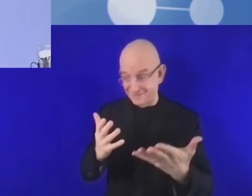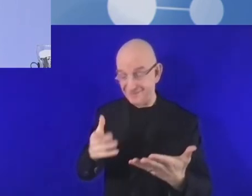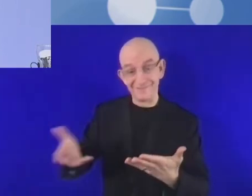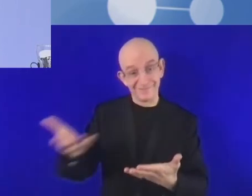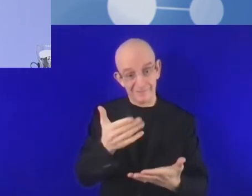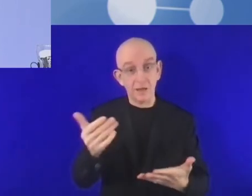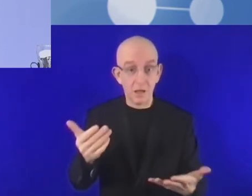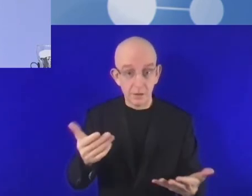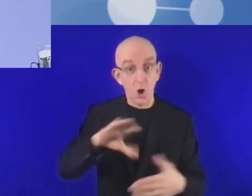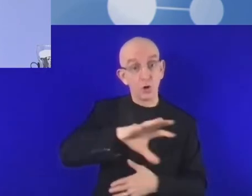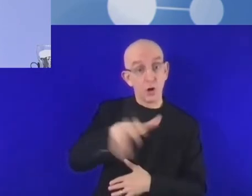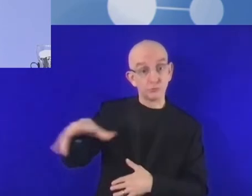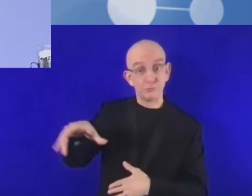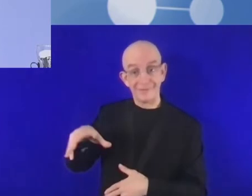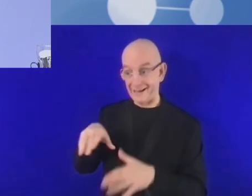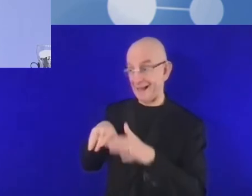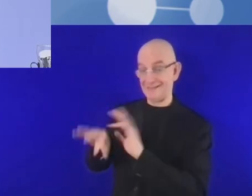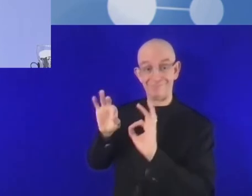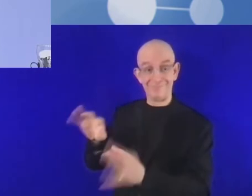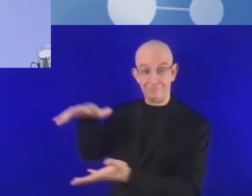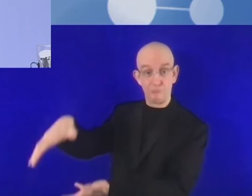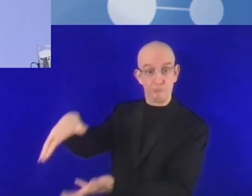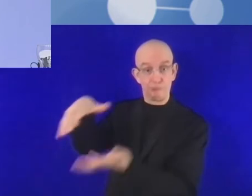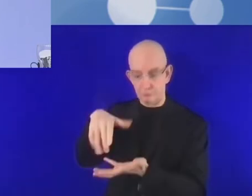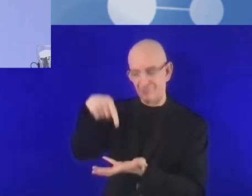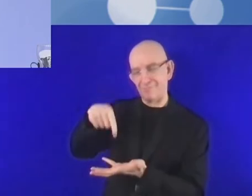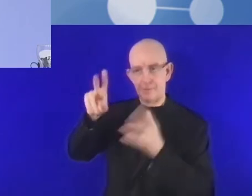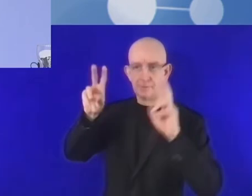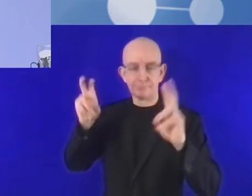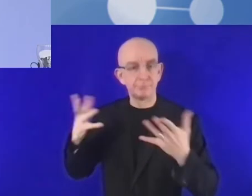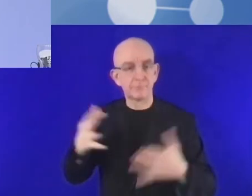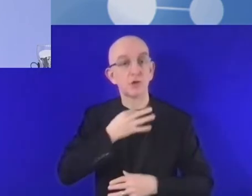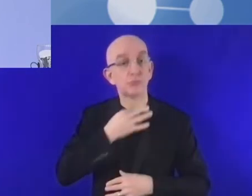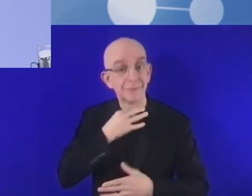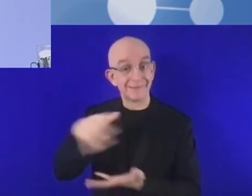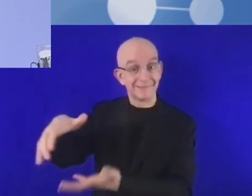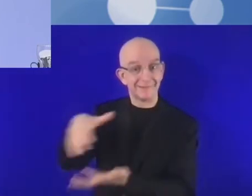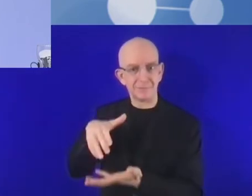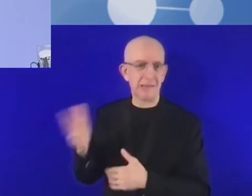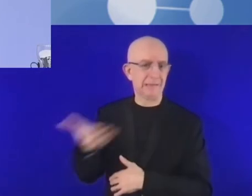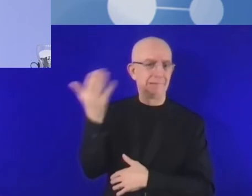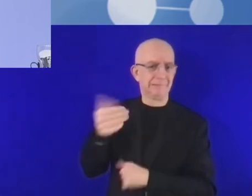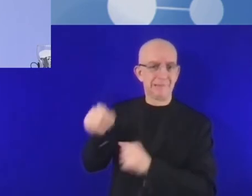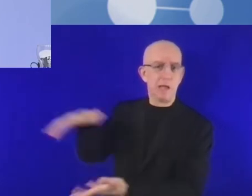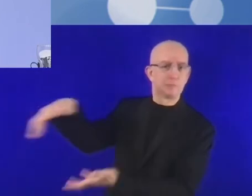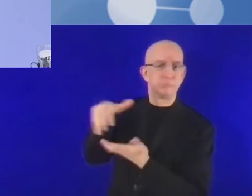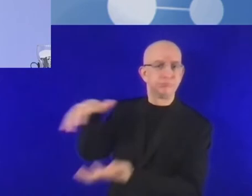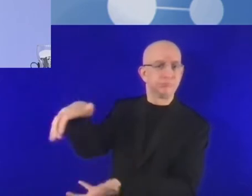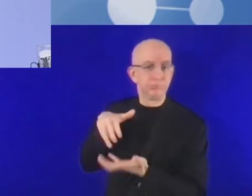资金的使用，尤其在这种风险较大的投资当中是可能的，而且